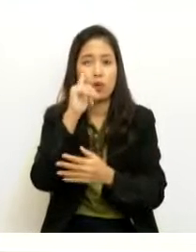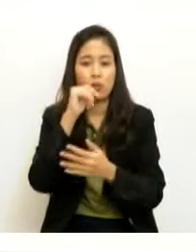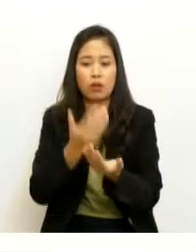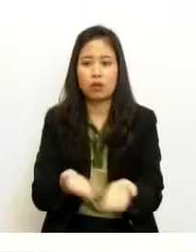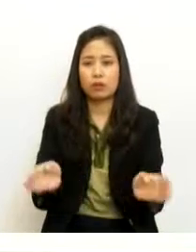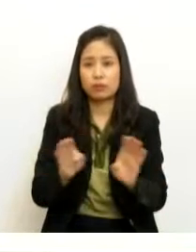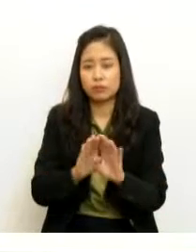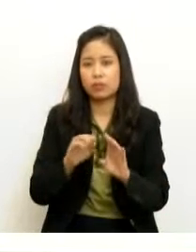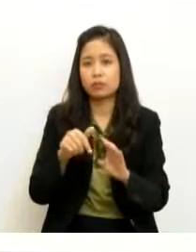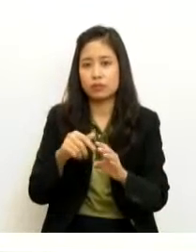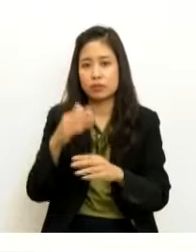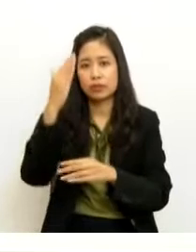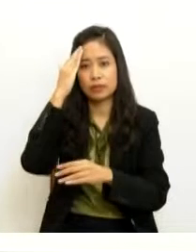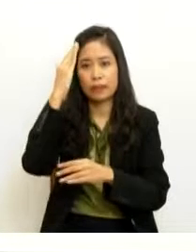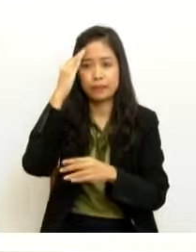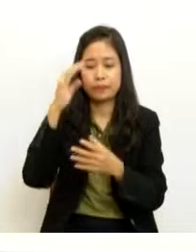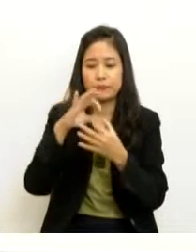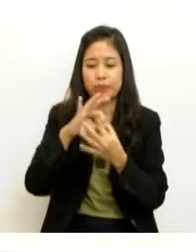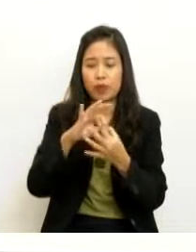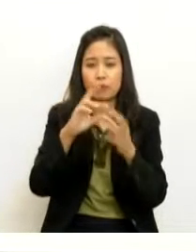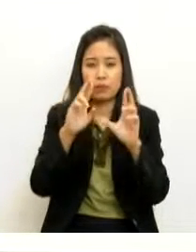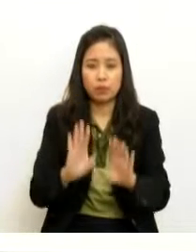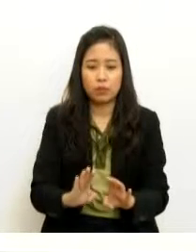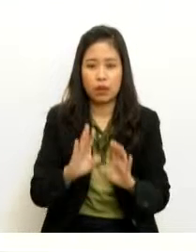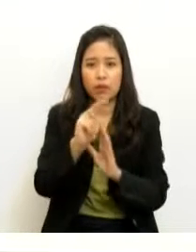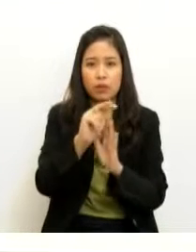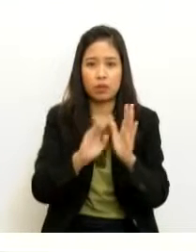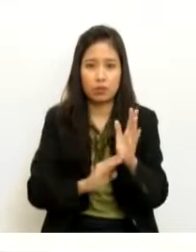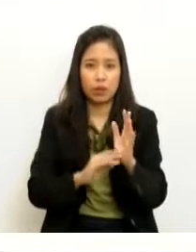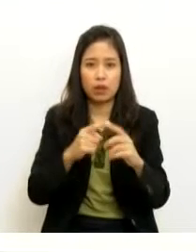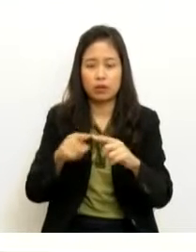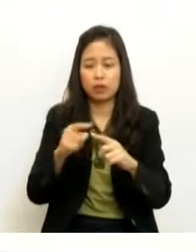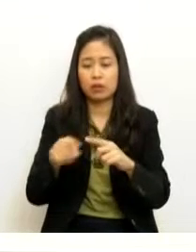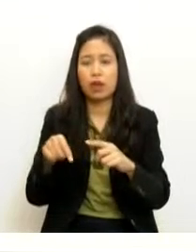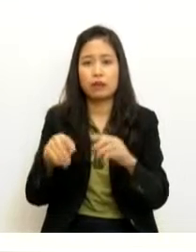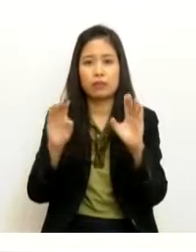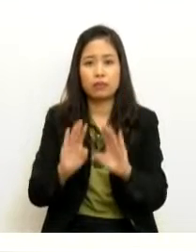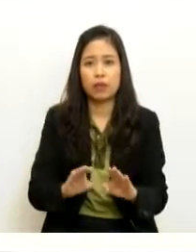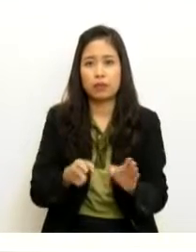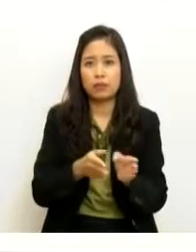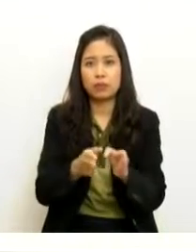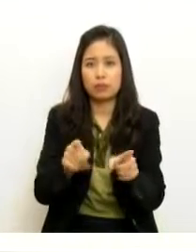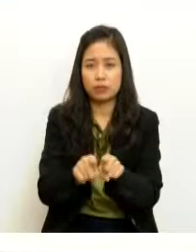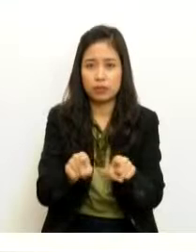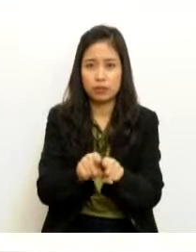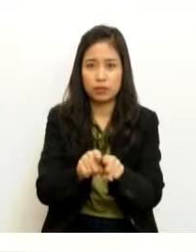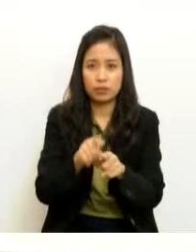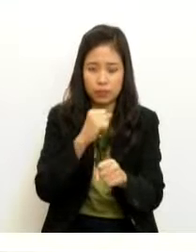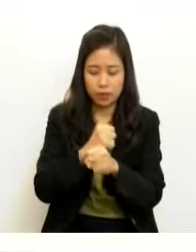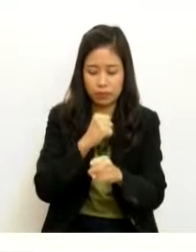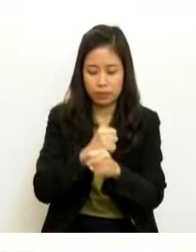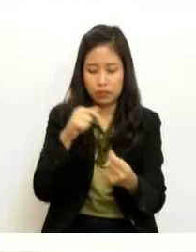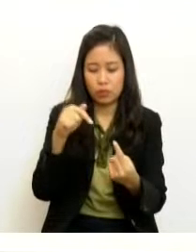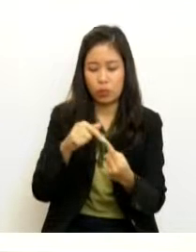นวยการเขตว่าในอนุบาล3ขวบนั้นเนี่ยเนื่องจากเรามีผู้ดำเนินการจัดการศึกษ